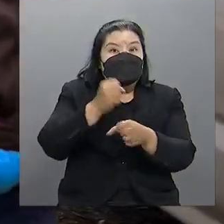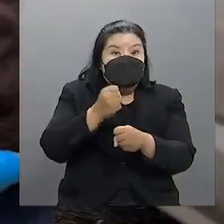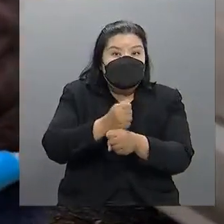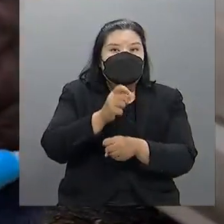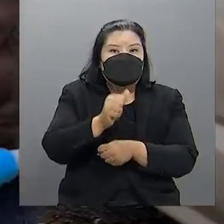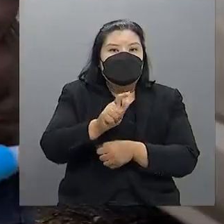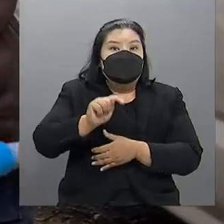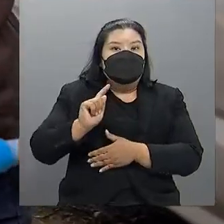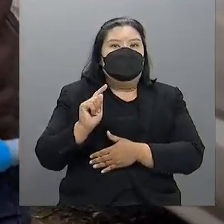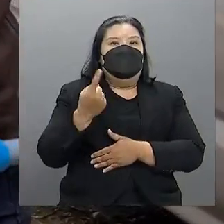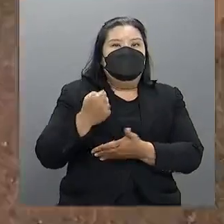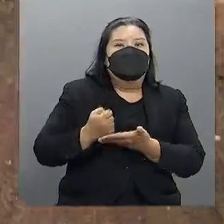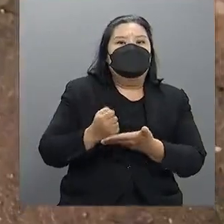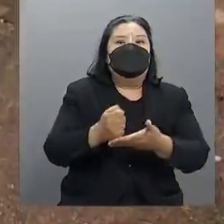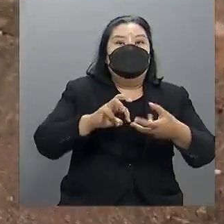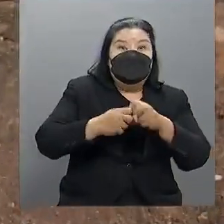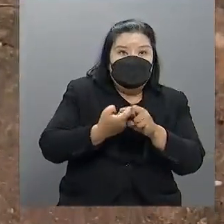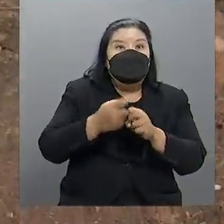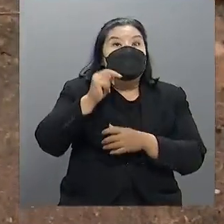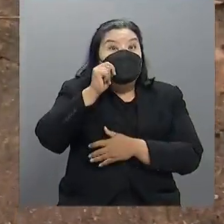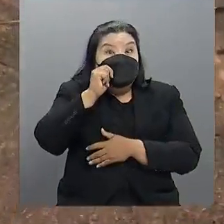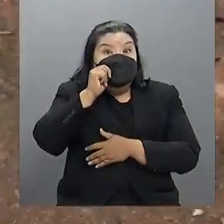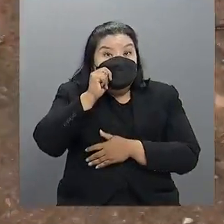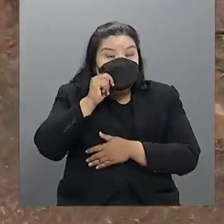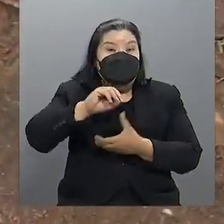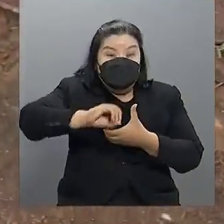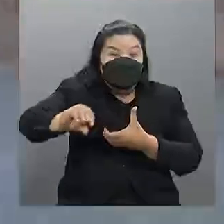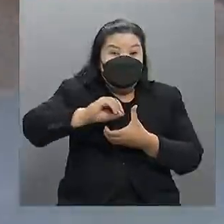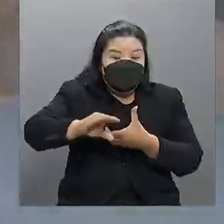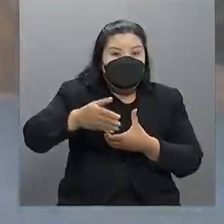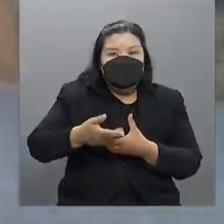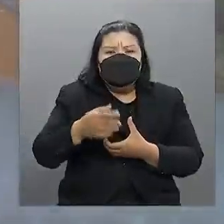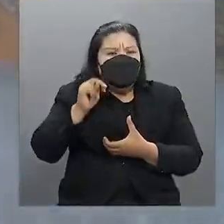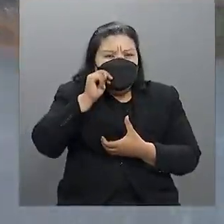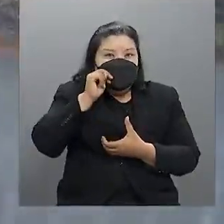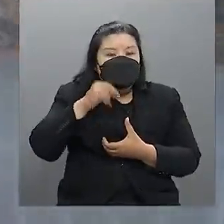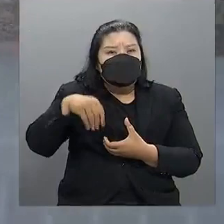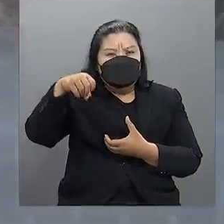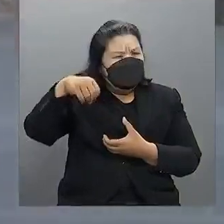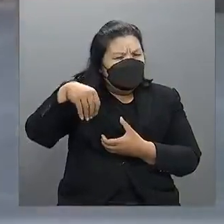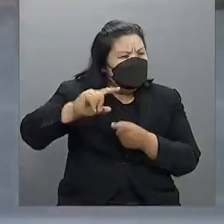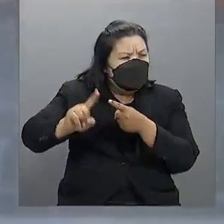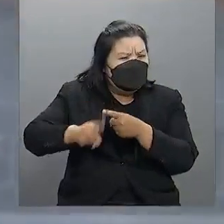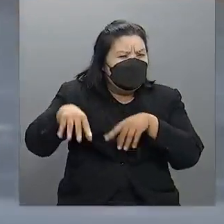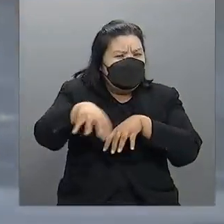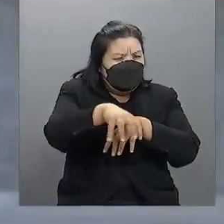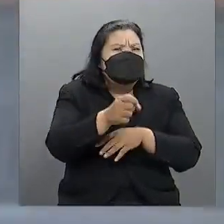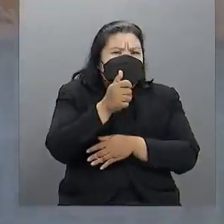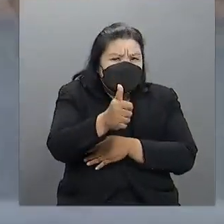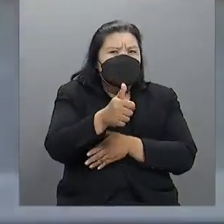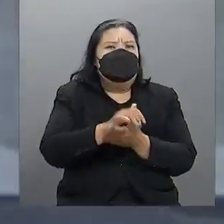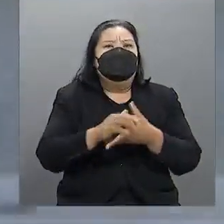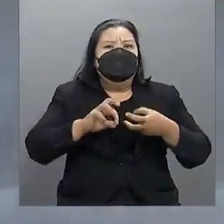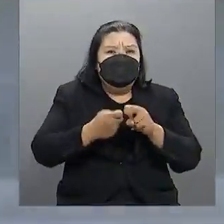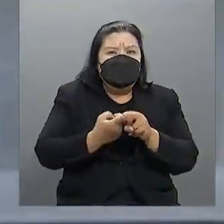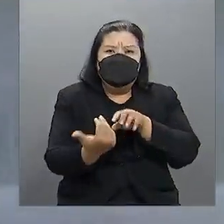รุงให้ระบบประปาหมู่บ้านสามารถใช้งานได้รวมไปถึงการแก้ปัญหาถนนสร้างงานสร้าง